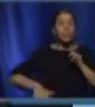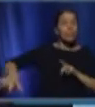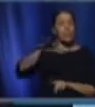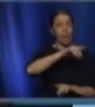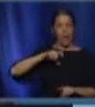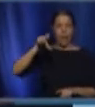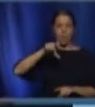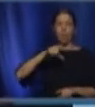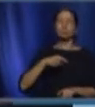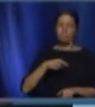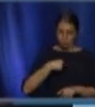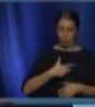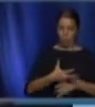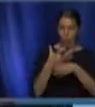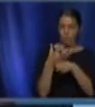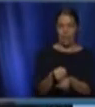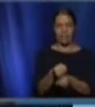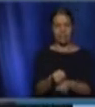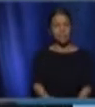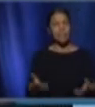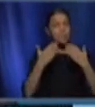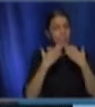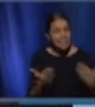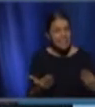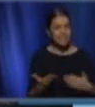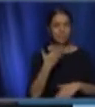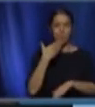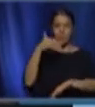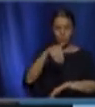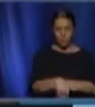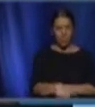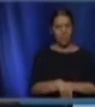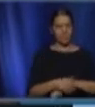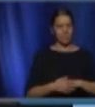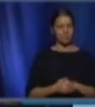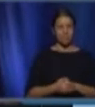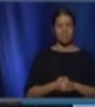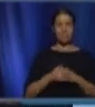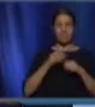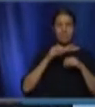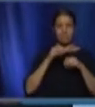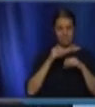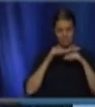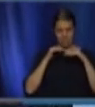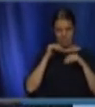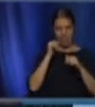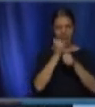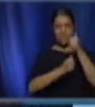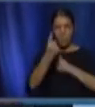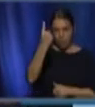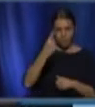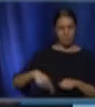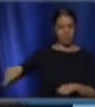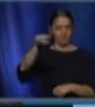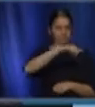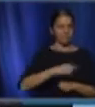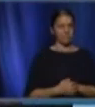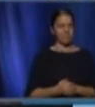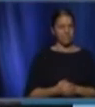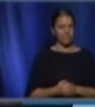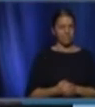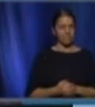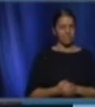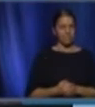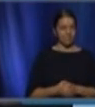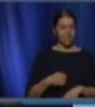Good evening, everyone. À chacun, chacune. Over the past month have paid off. We've stabilized